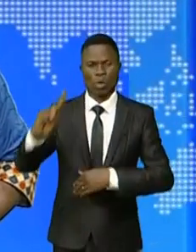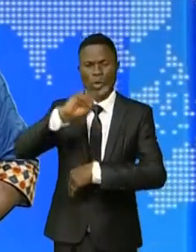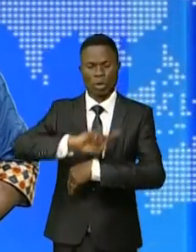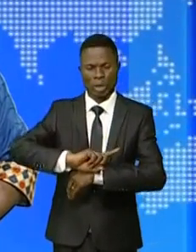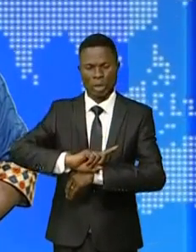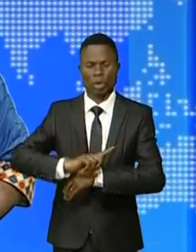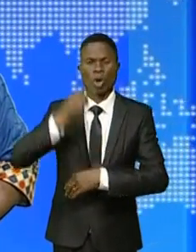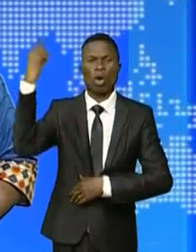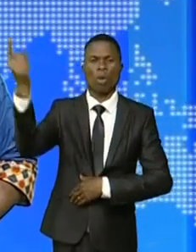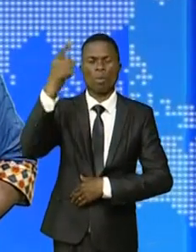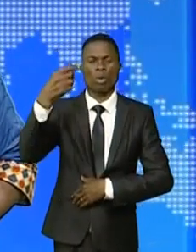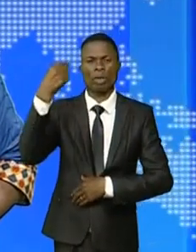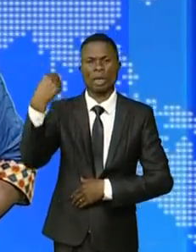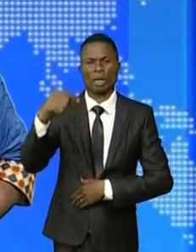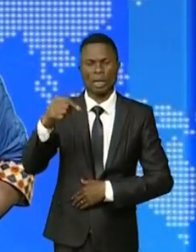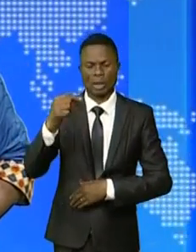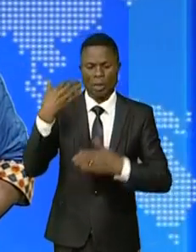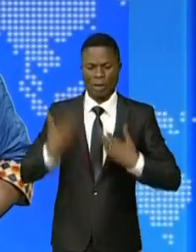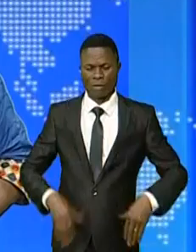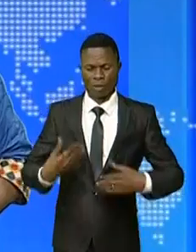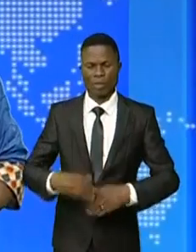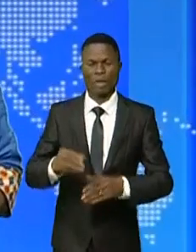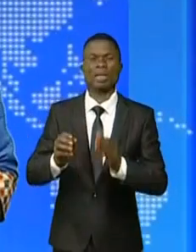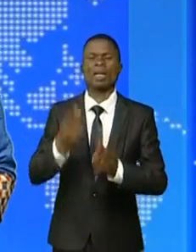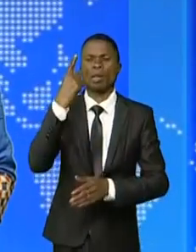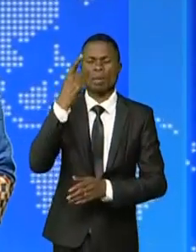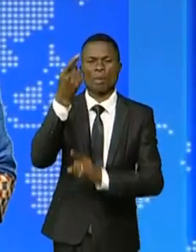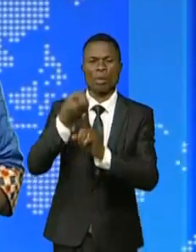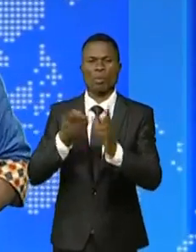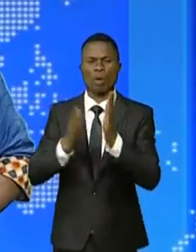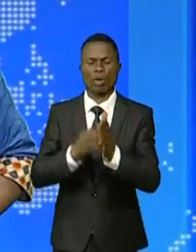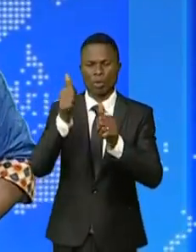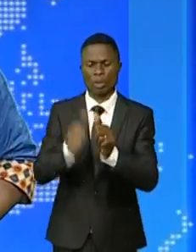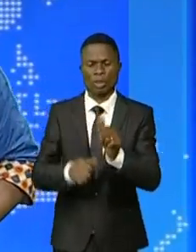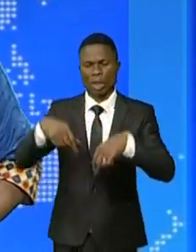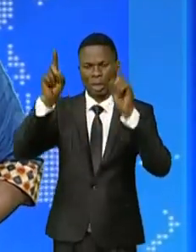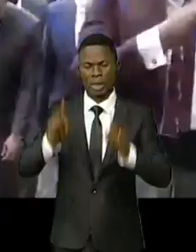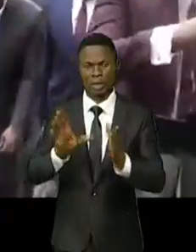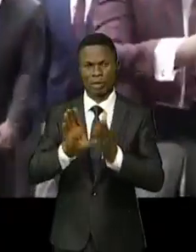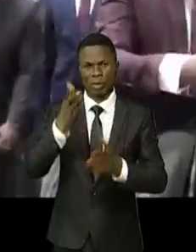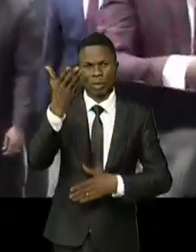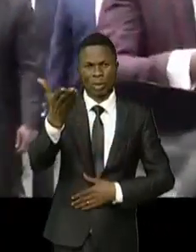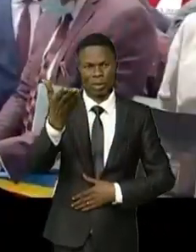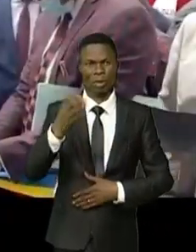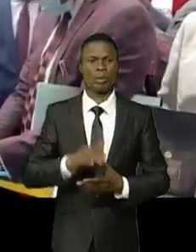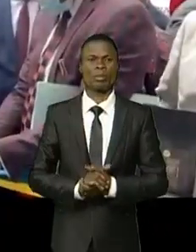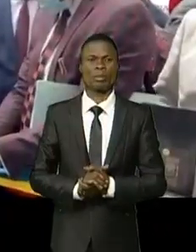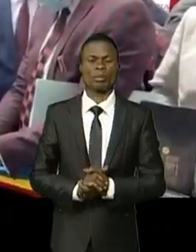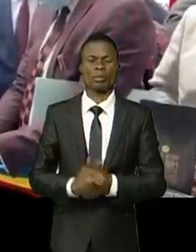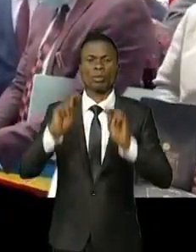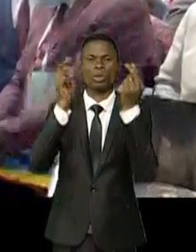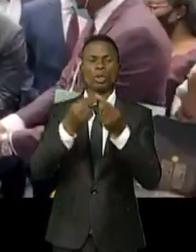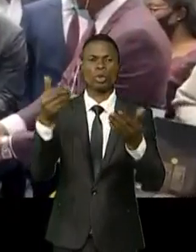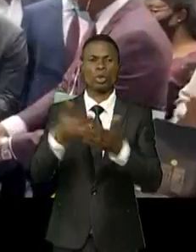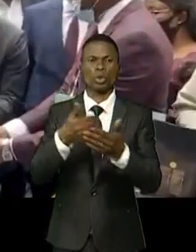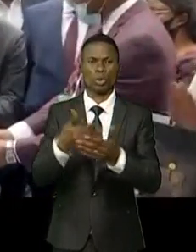du café célébrée le 1er octobre de chaque année. On fait le point avec Patti Tondouangou, Marcel Moubinga. C'est une nouvelle usine moderne